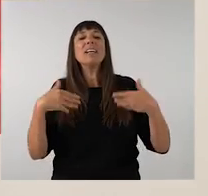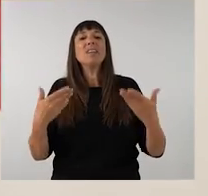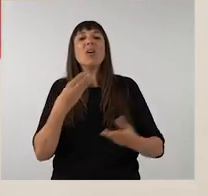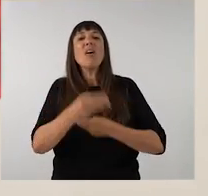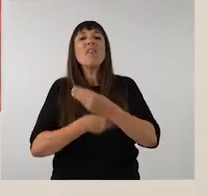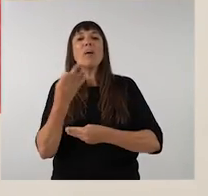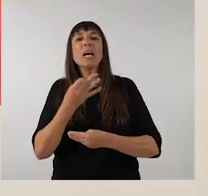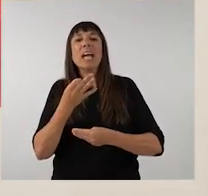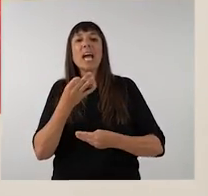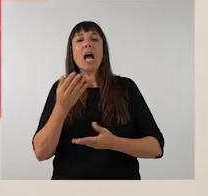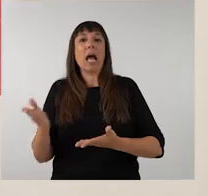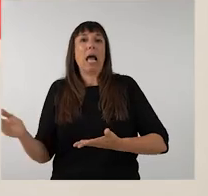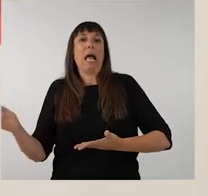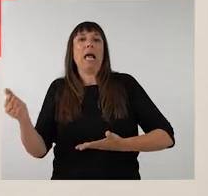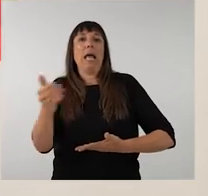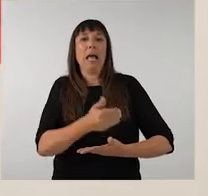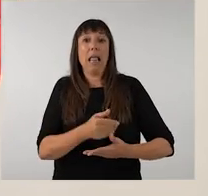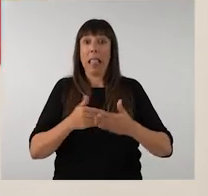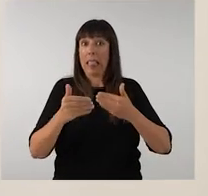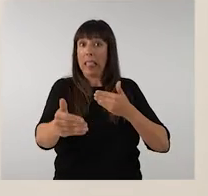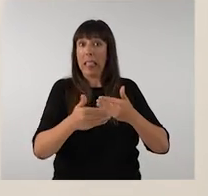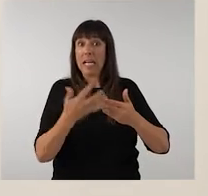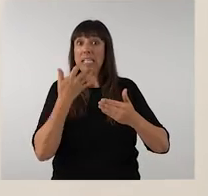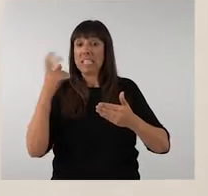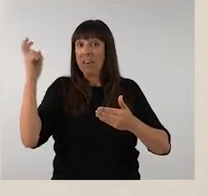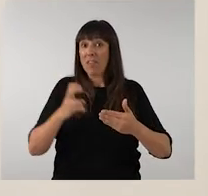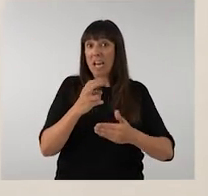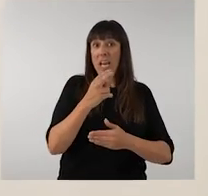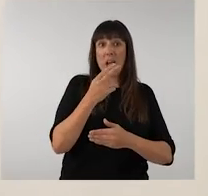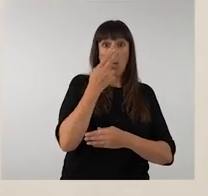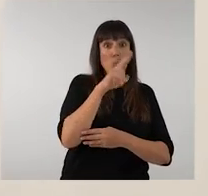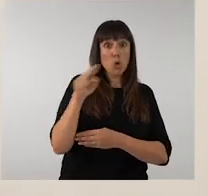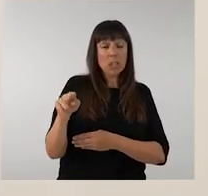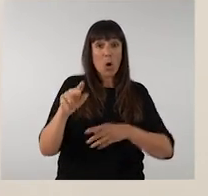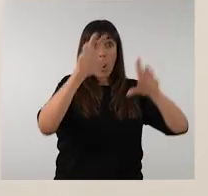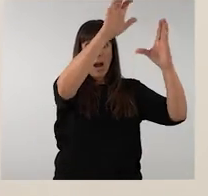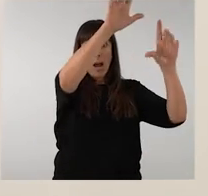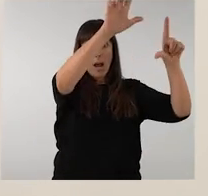per tothom enganxar aquest moment, aquests clips els anirem recopilant i d'aquí